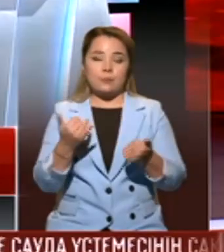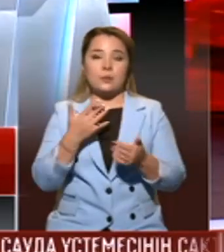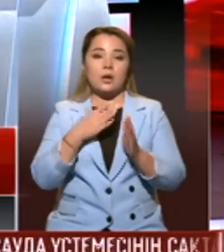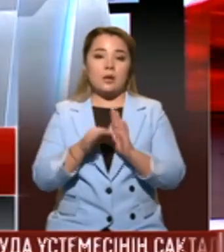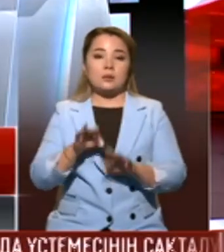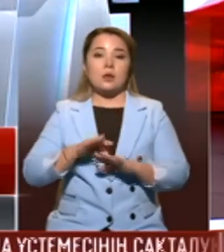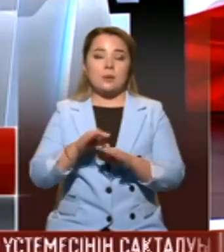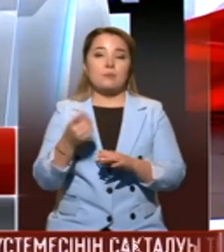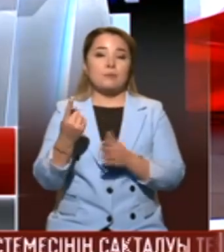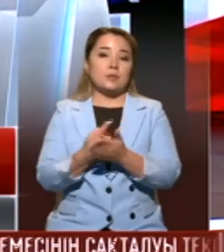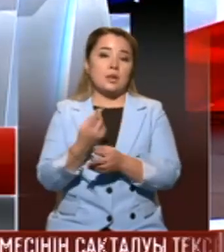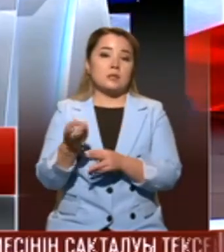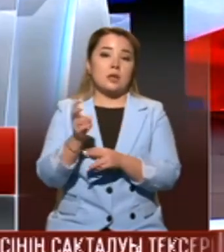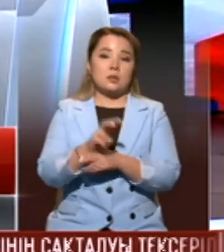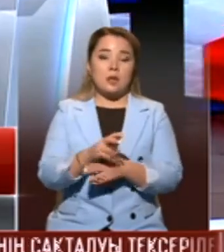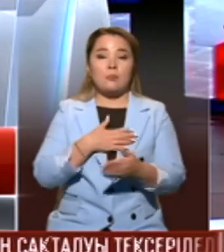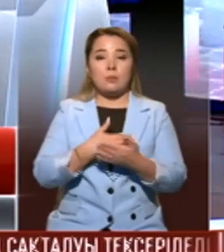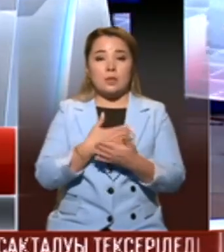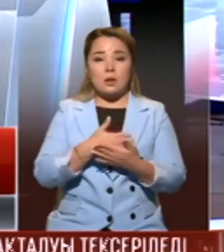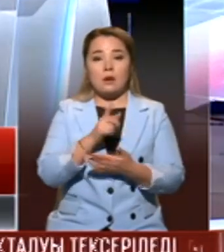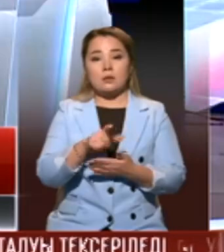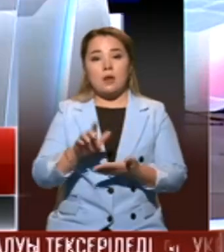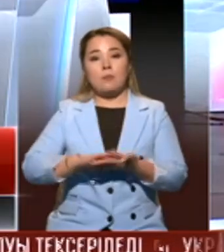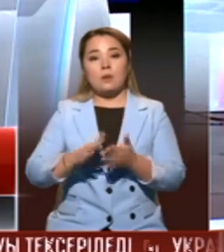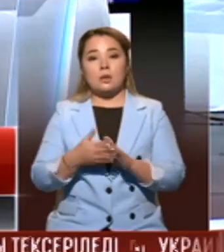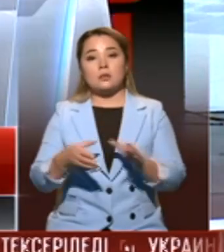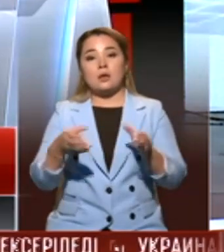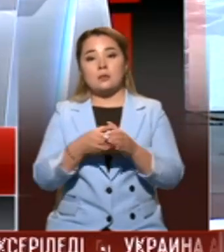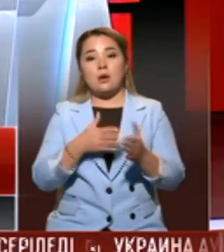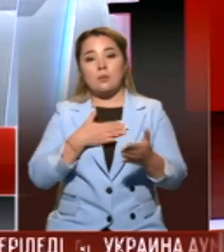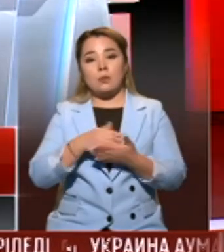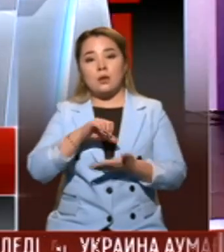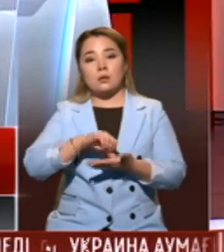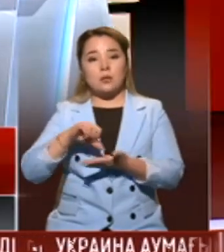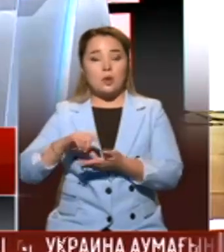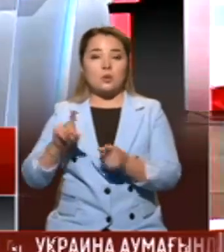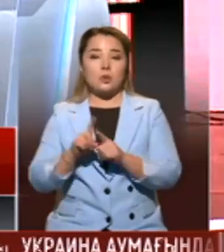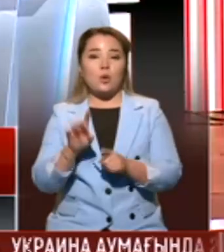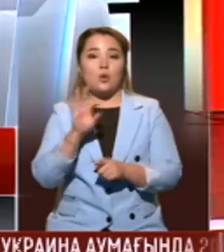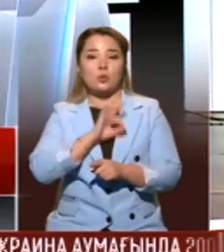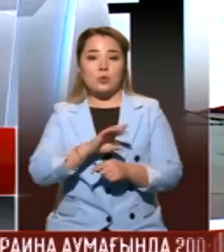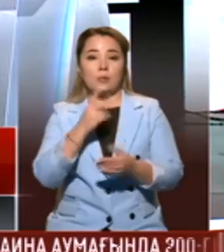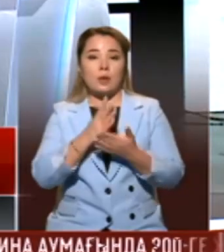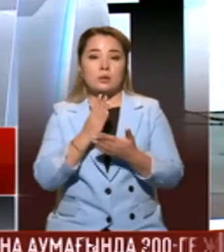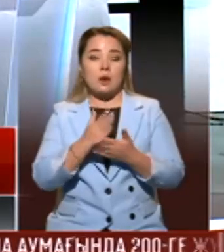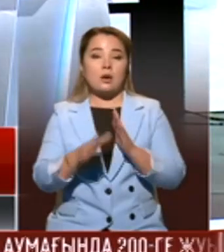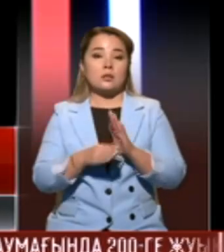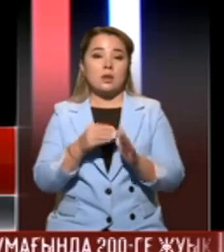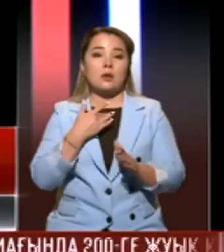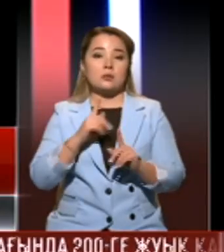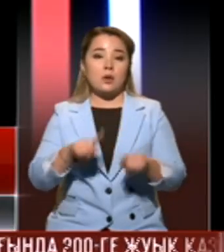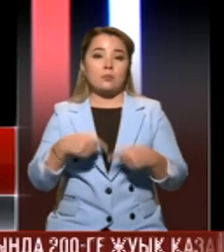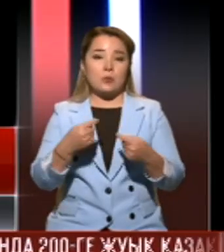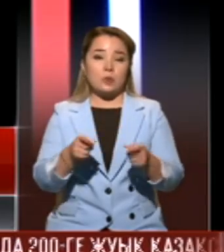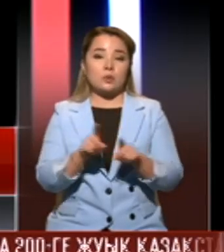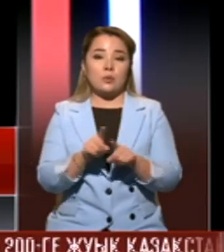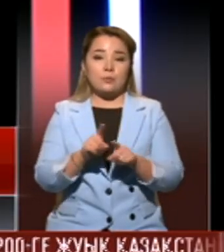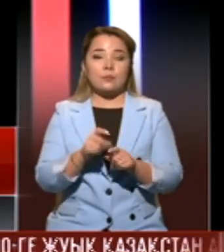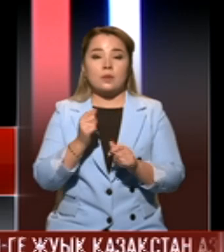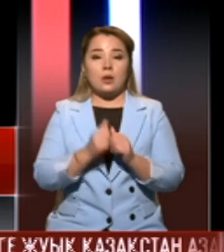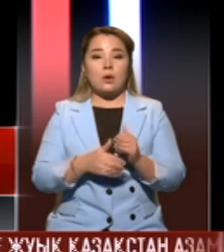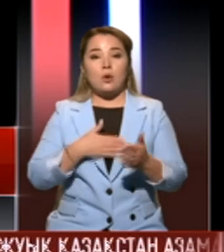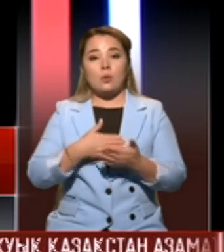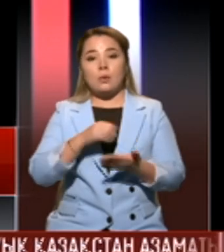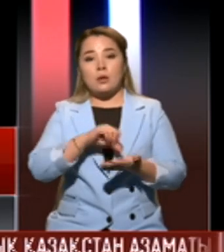сайлауға біріншіден бару керек. Белсенді болған позиция әрдайым белсенді болмаған позициядан ұтымдырақ. Дұрыс. Дауыс беру, немесе мысалға